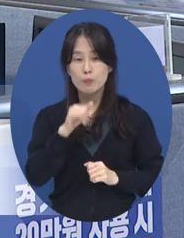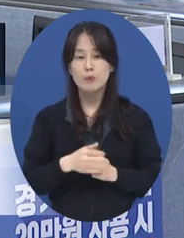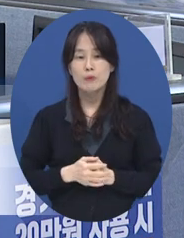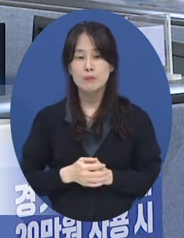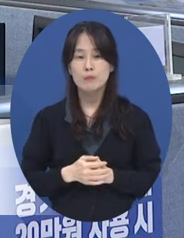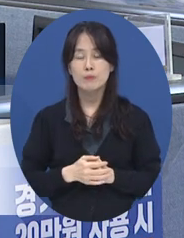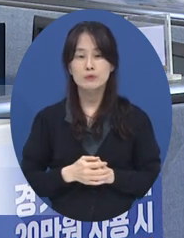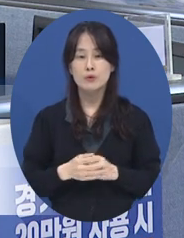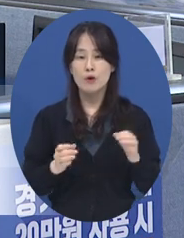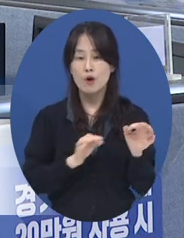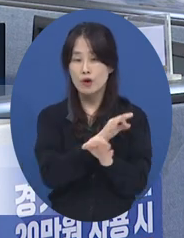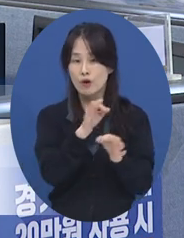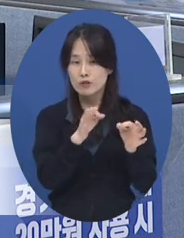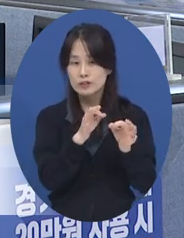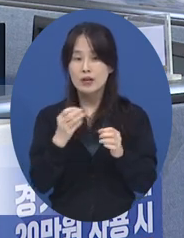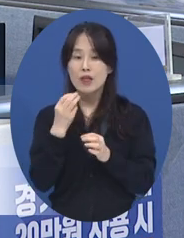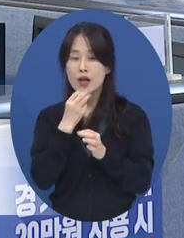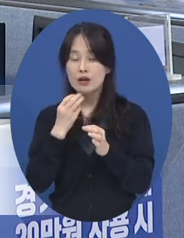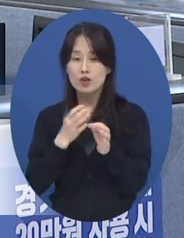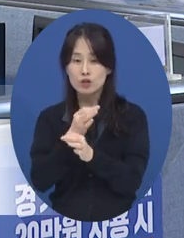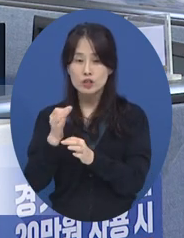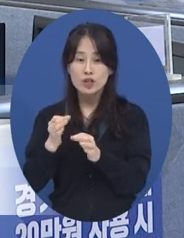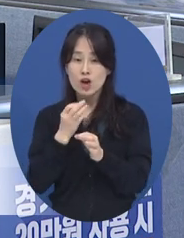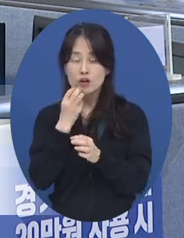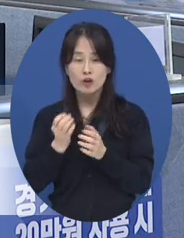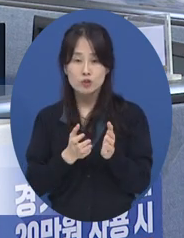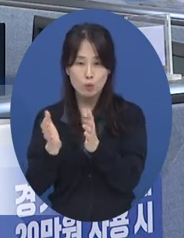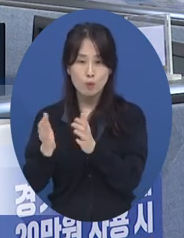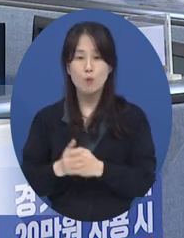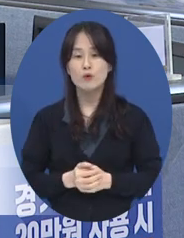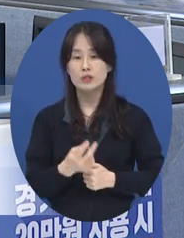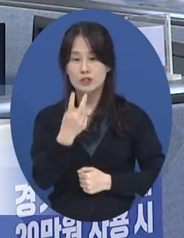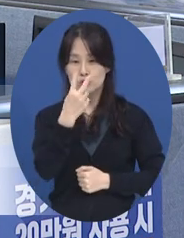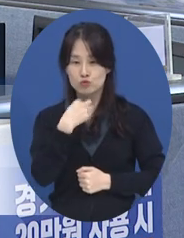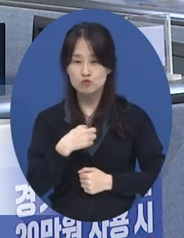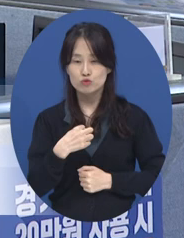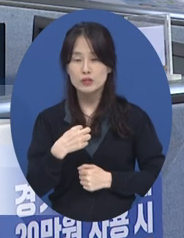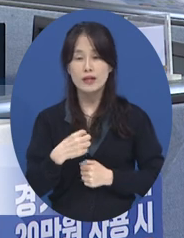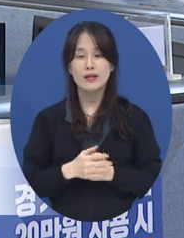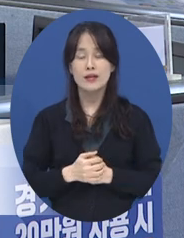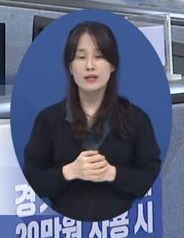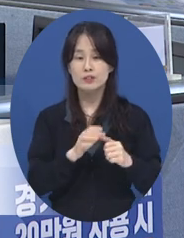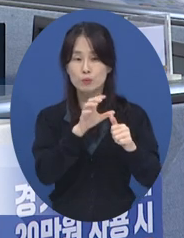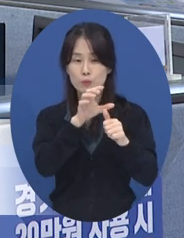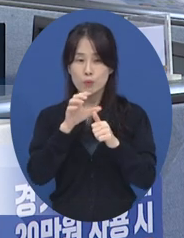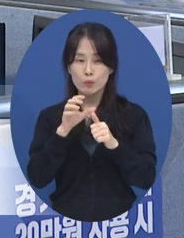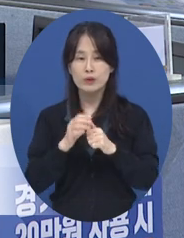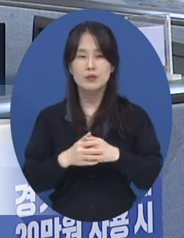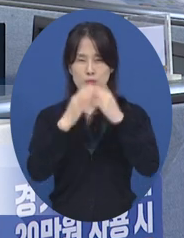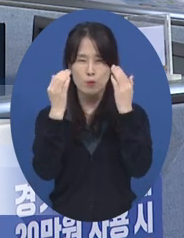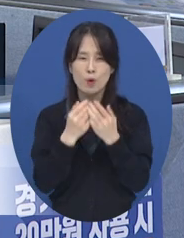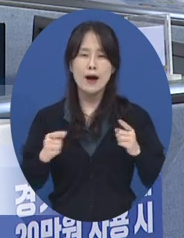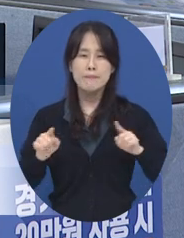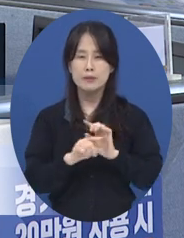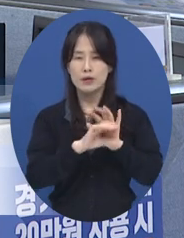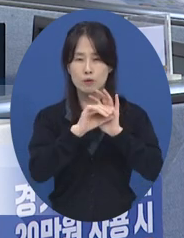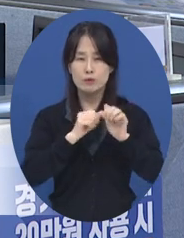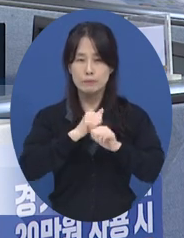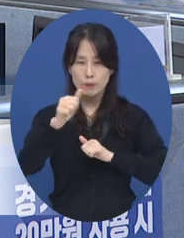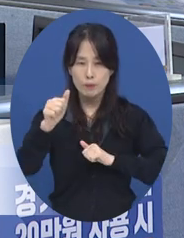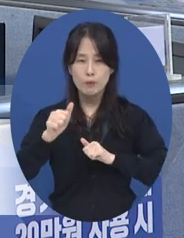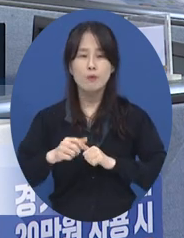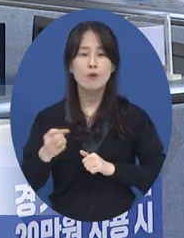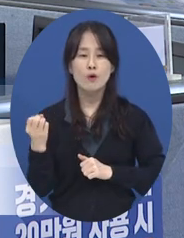있습니다. 그 다음에 또 경기와 또 경기도라는 그 이중적인 메시지를 활용해서 우리가 다 함께 코로나19를 극복하고